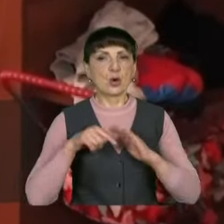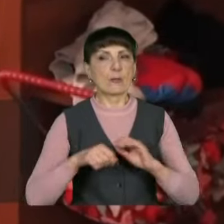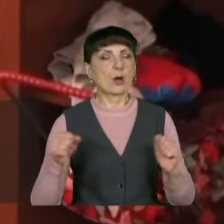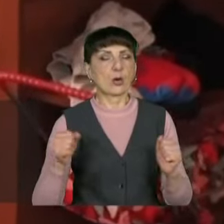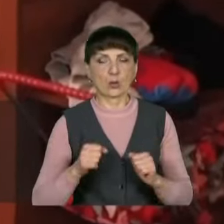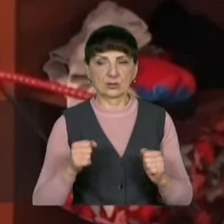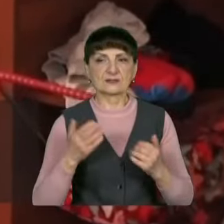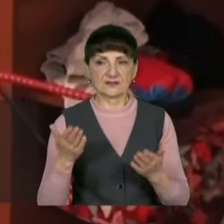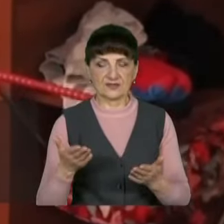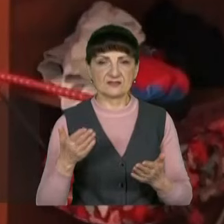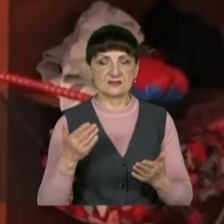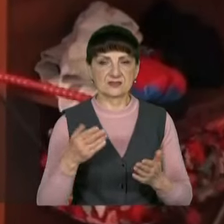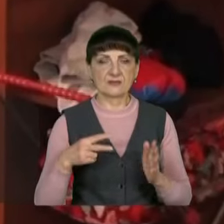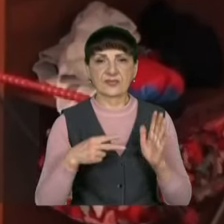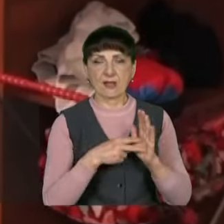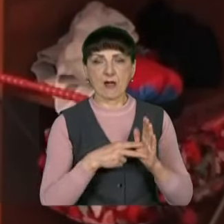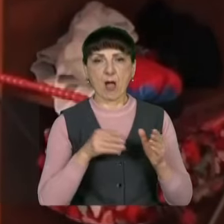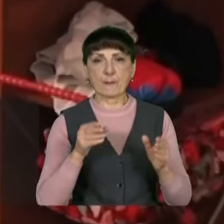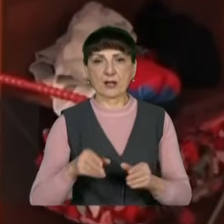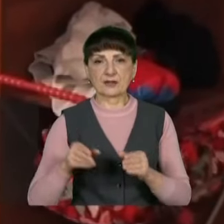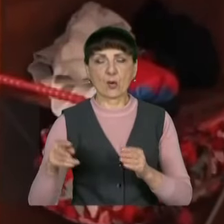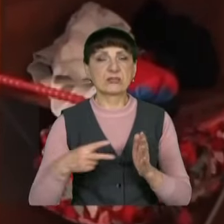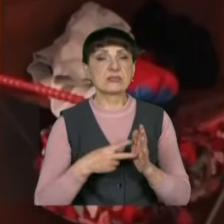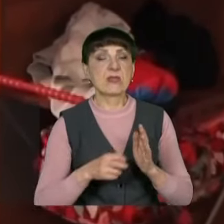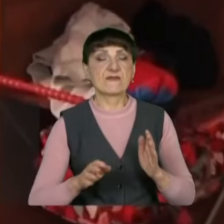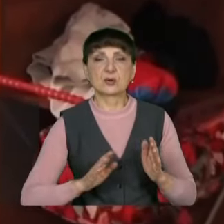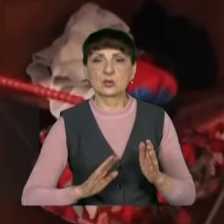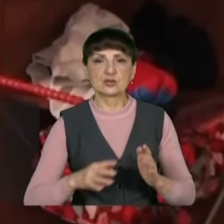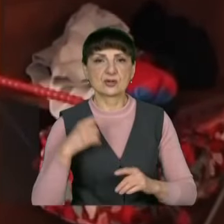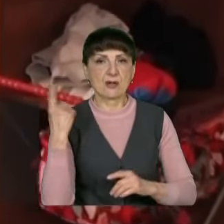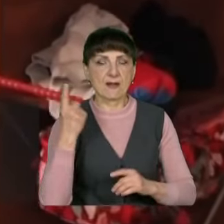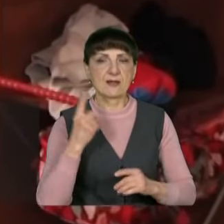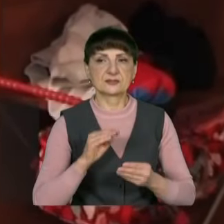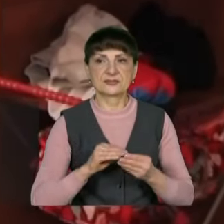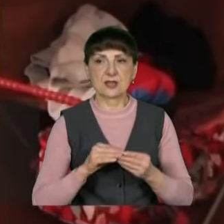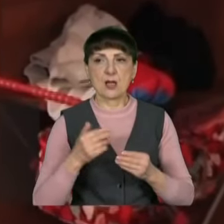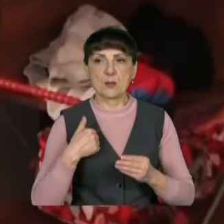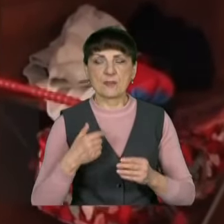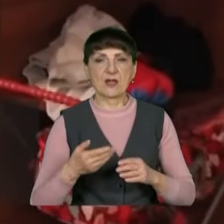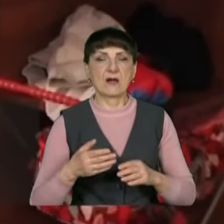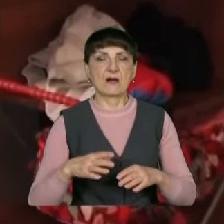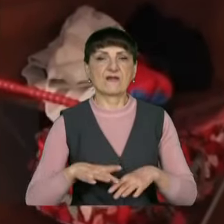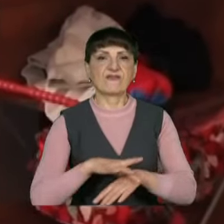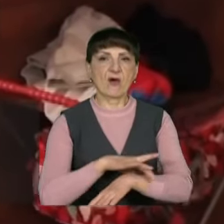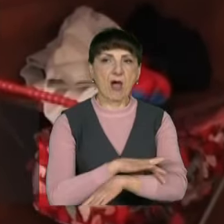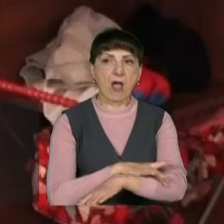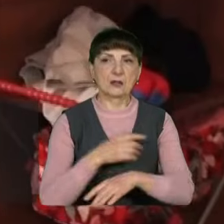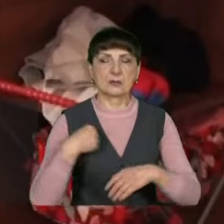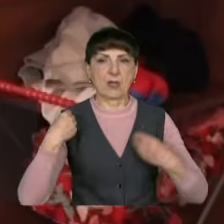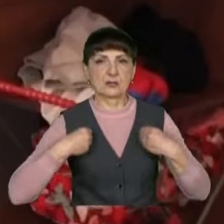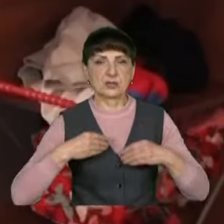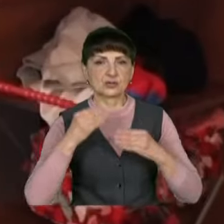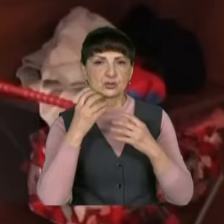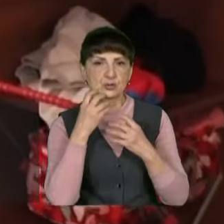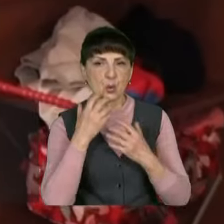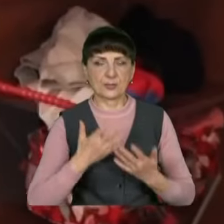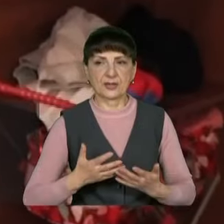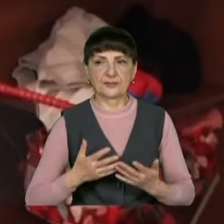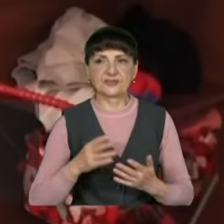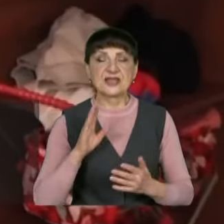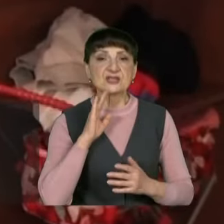вот видите, обогреватель у нас, он не выключается. Мы ходим в дом, а вот валенки, на мне вот одежда вот такая.